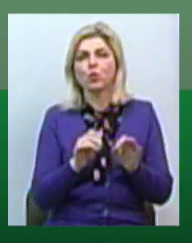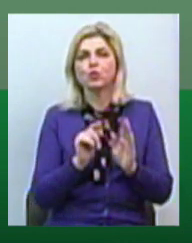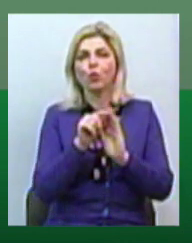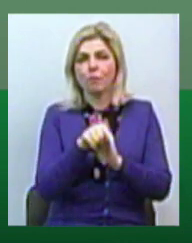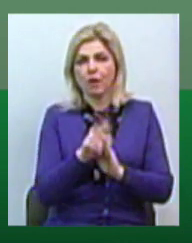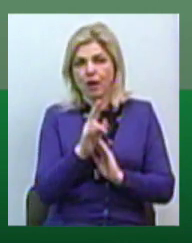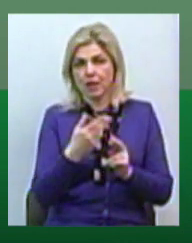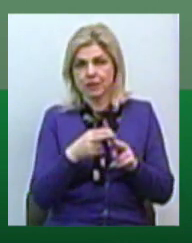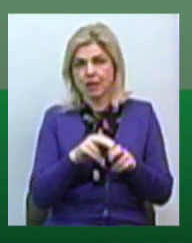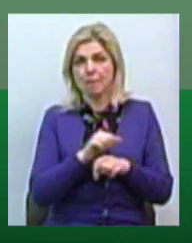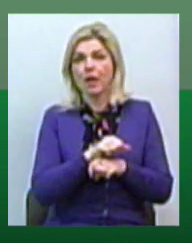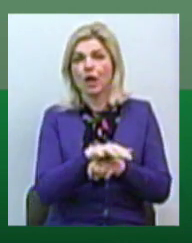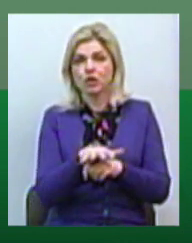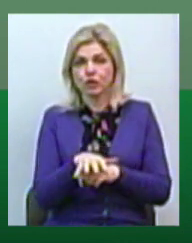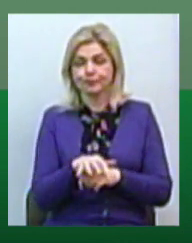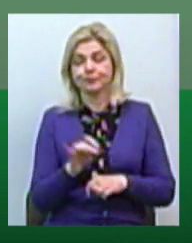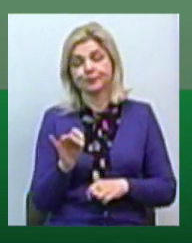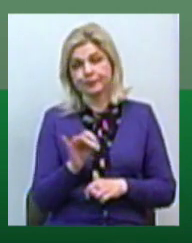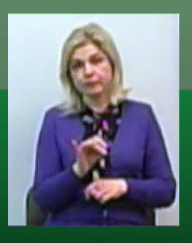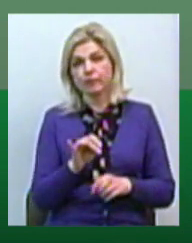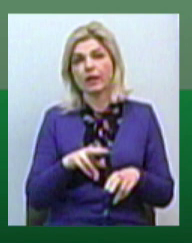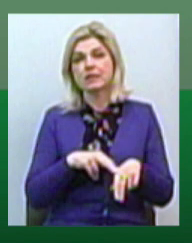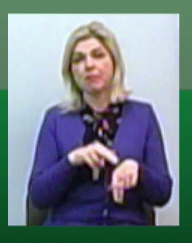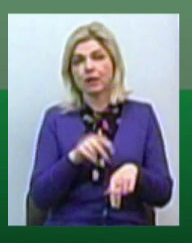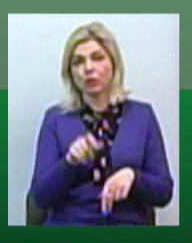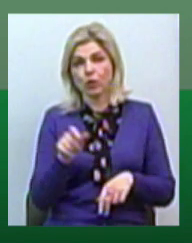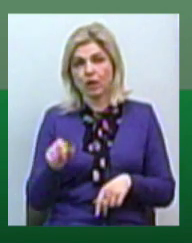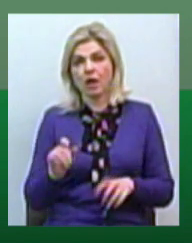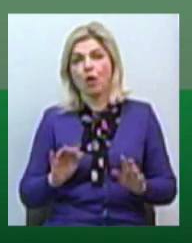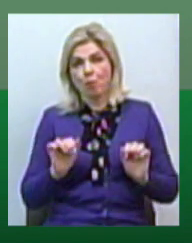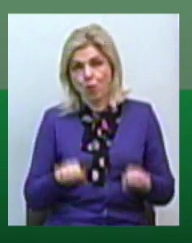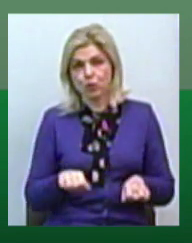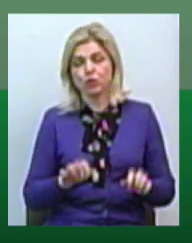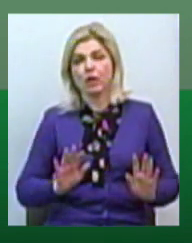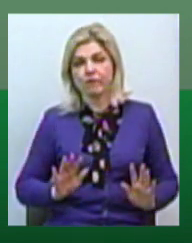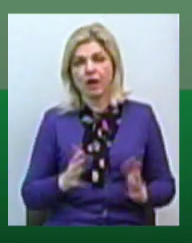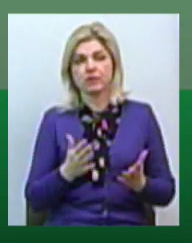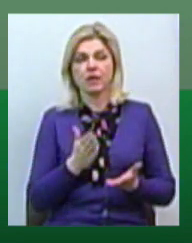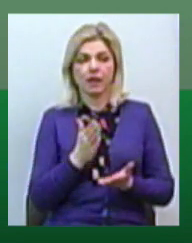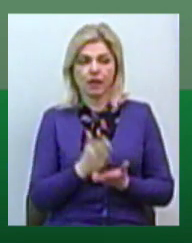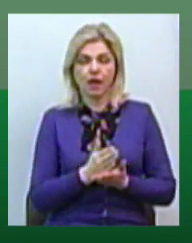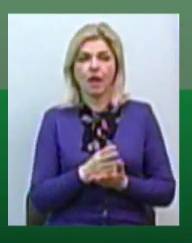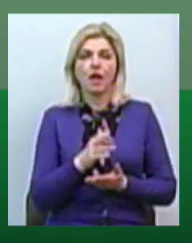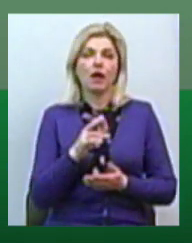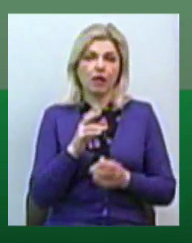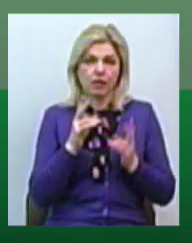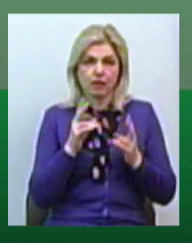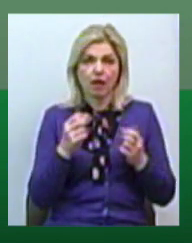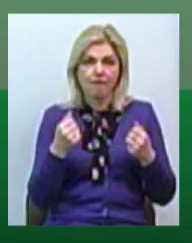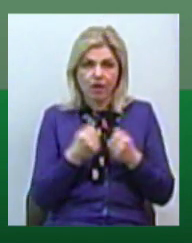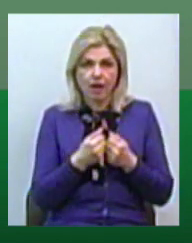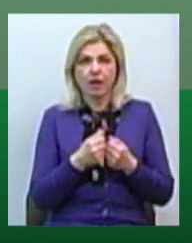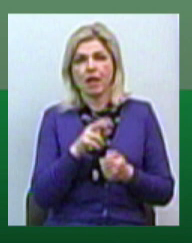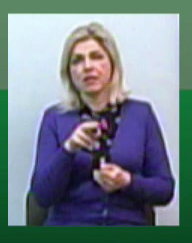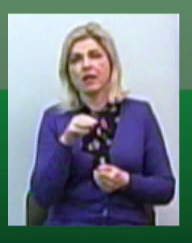мережі. Так, і інспектори можуть у разі, якщо є ДТП якесь, або